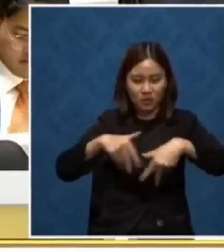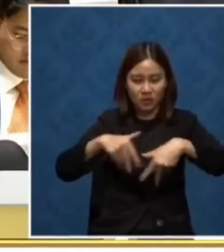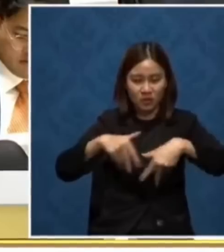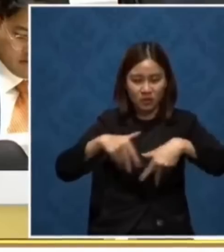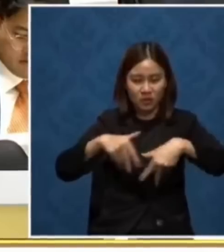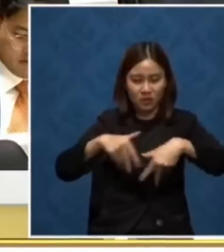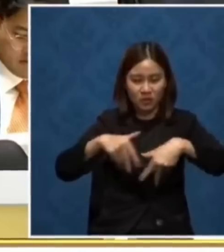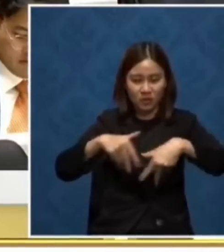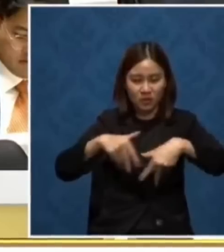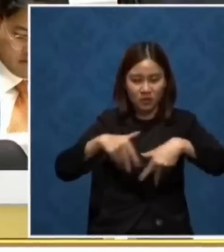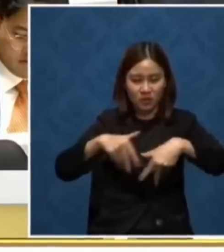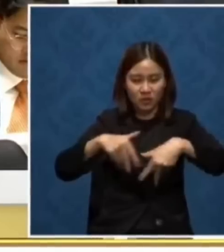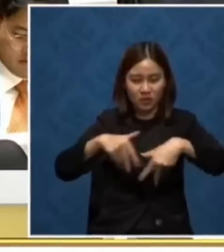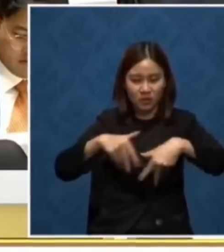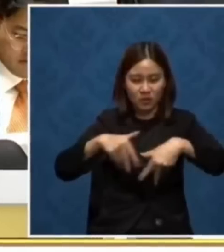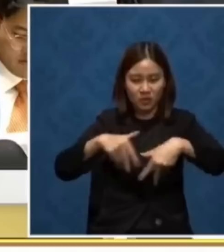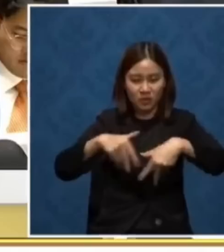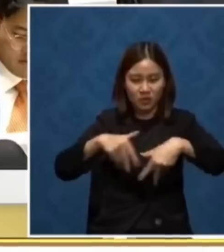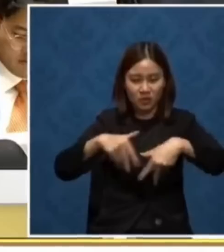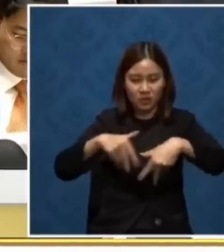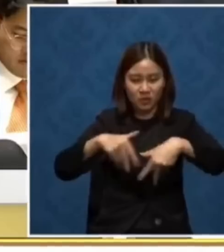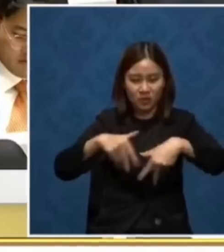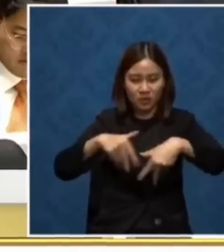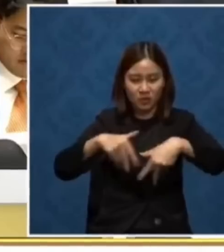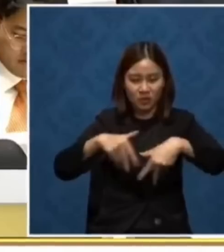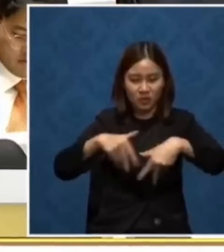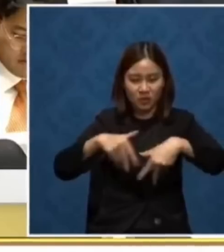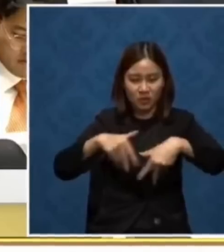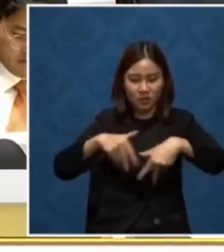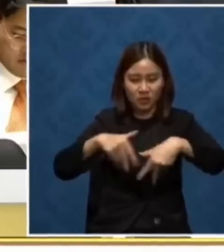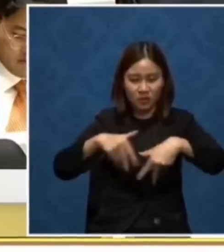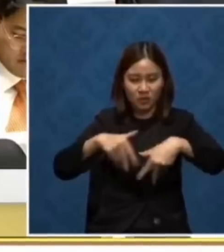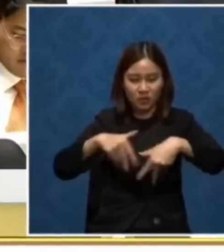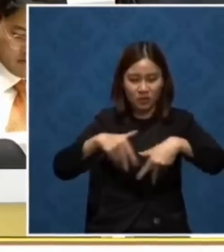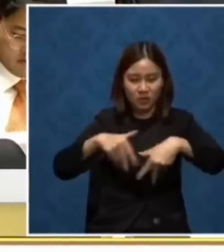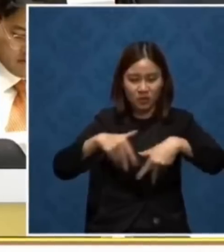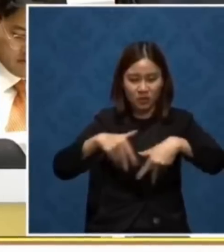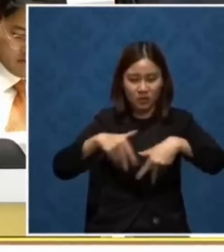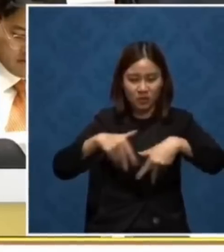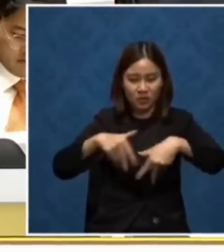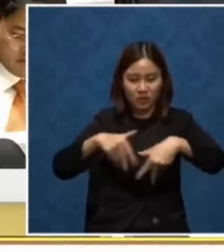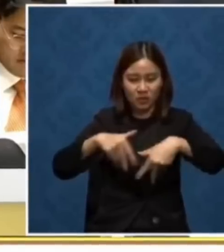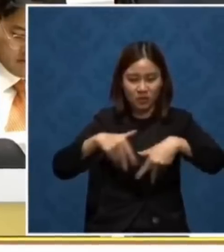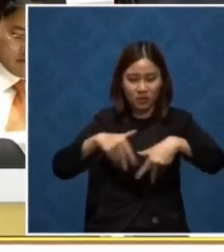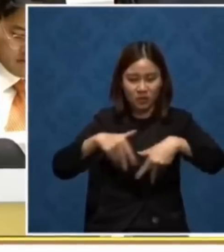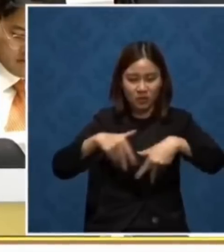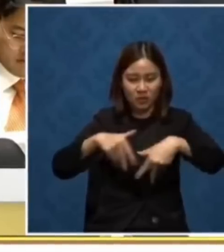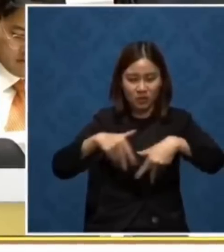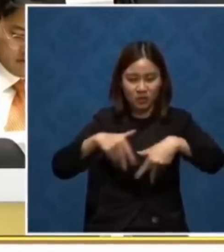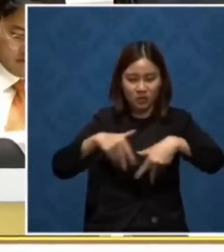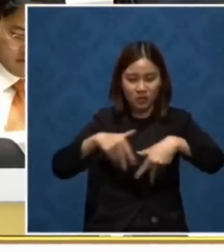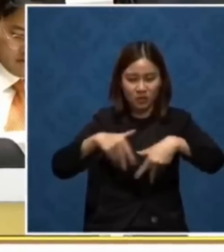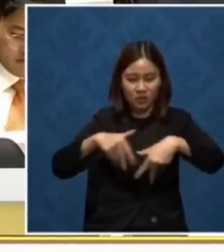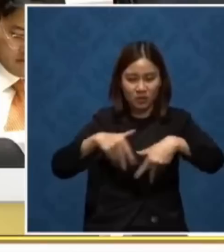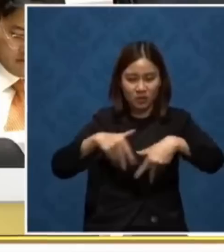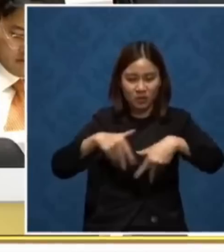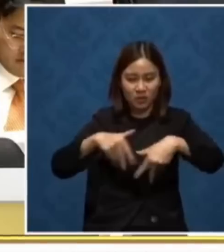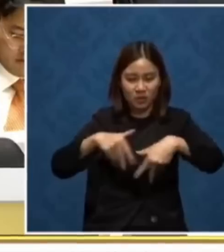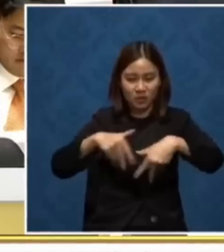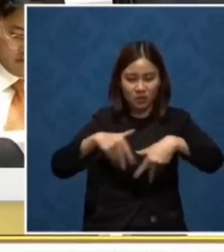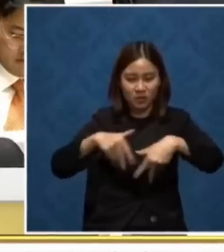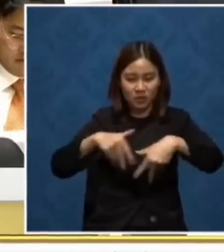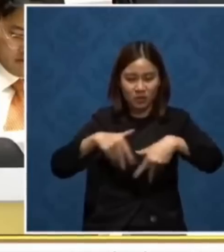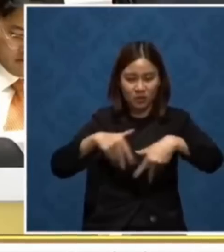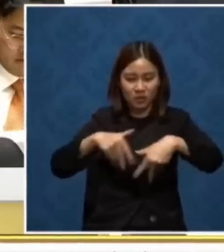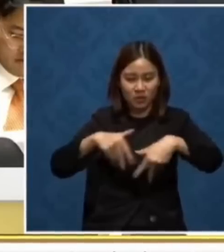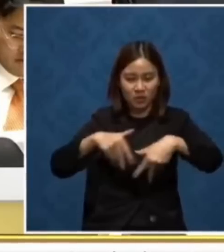ปรับไปปรับมาเรื่อยๆนะครับปัจจุบัน 4.70 สตางค์ถามประชาชนคนไหนครับเขาก็บอกว่าแพงครับแต่สิ่